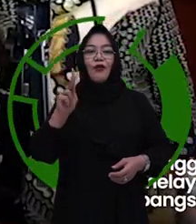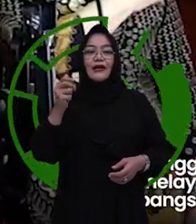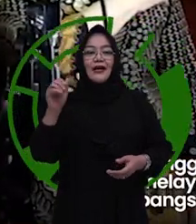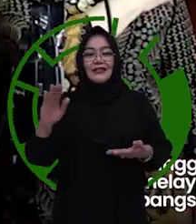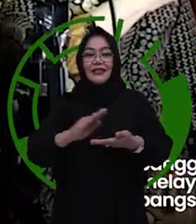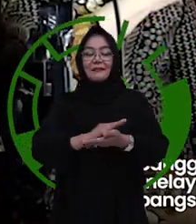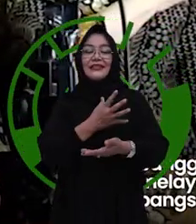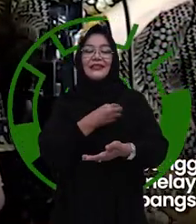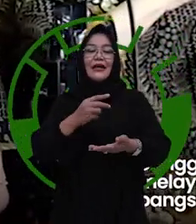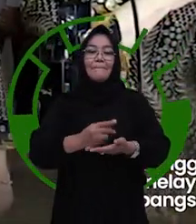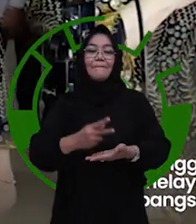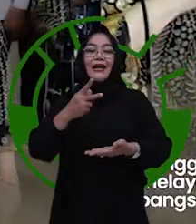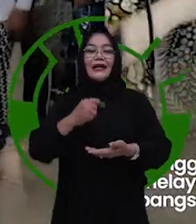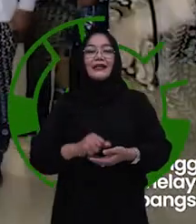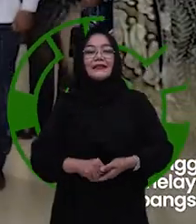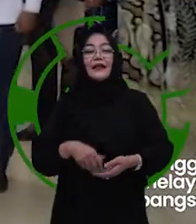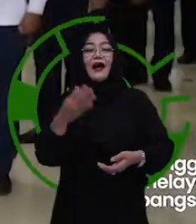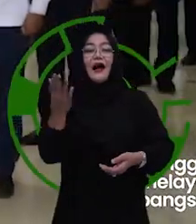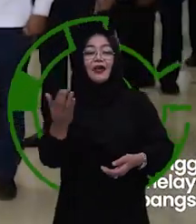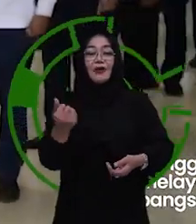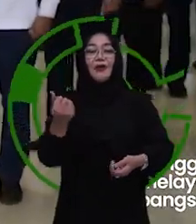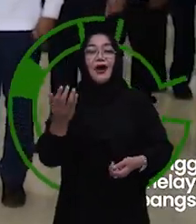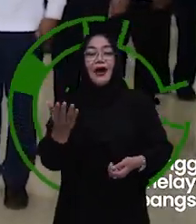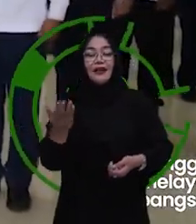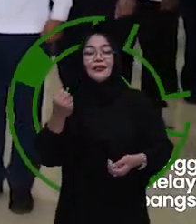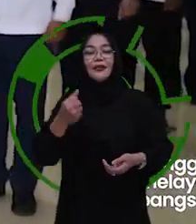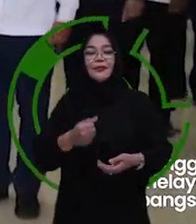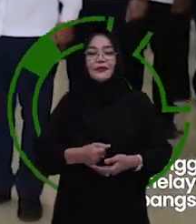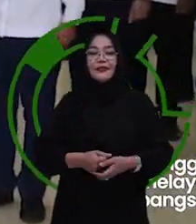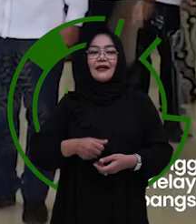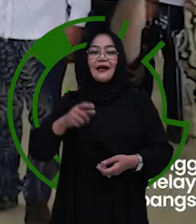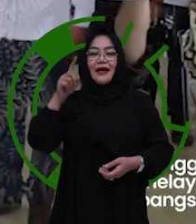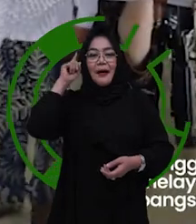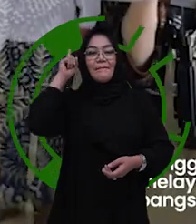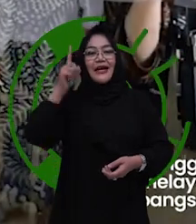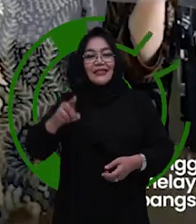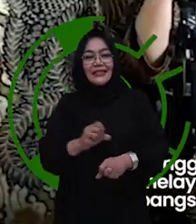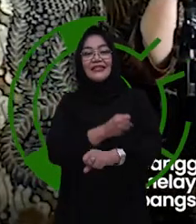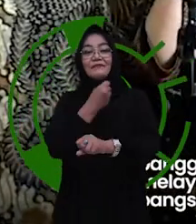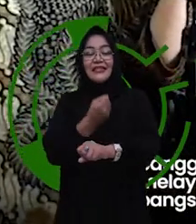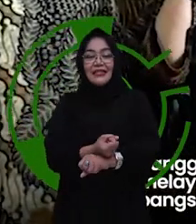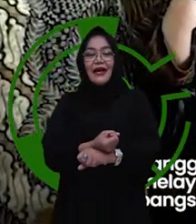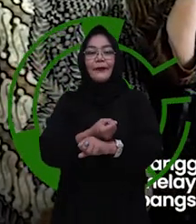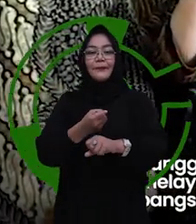melayani. Yo ayo, pasti bisa,